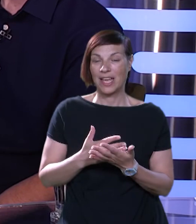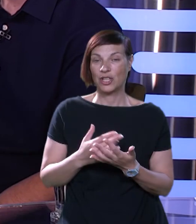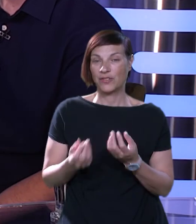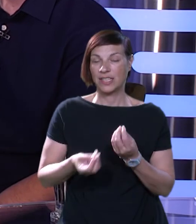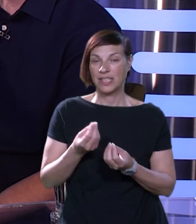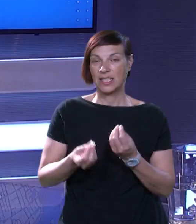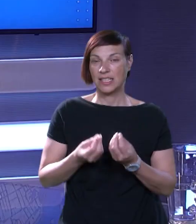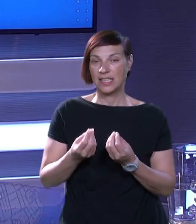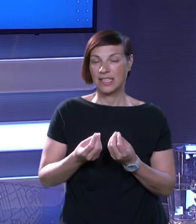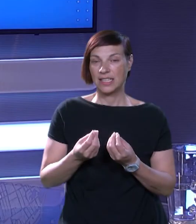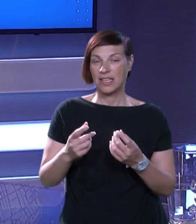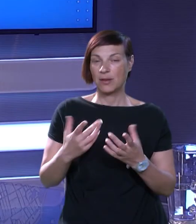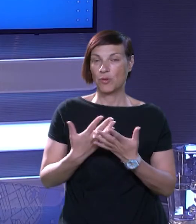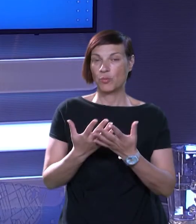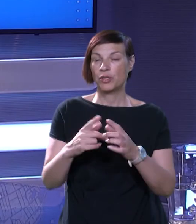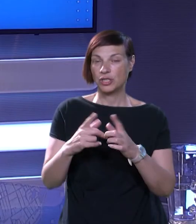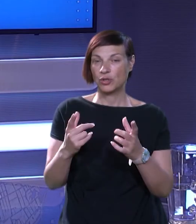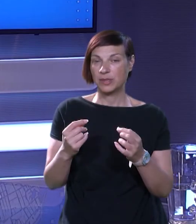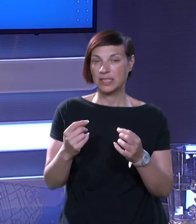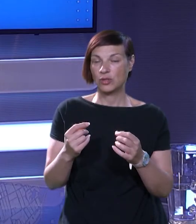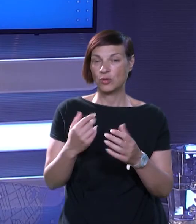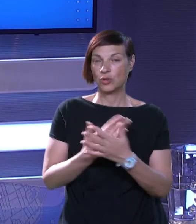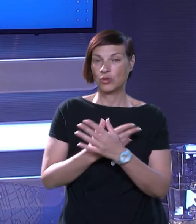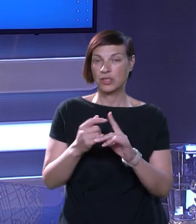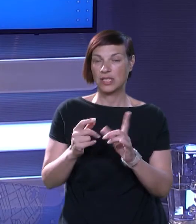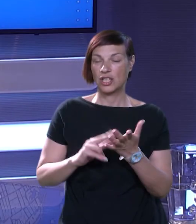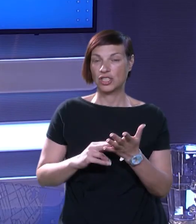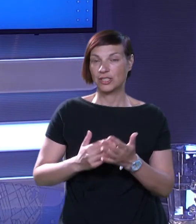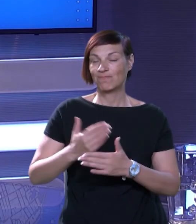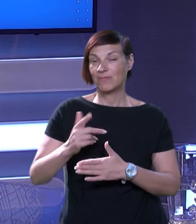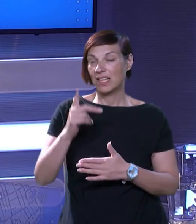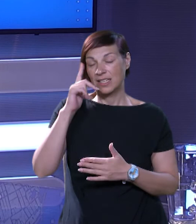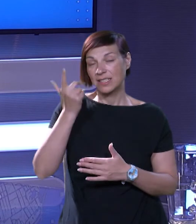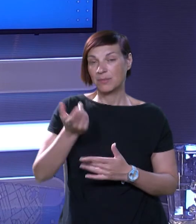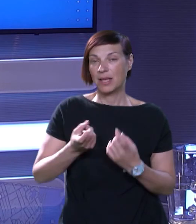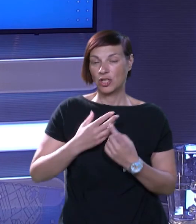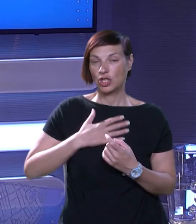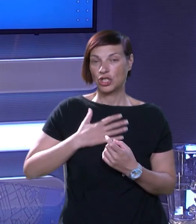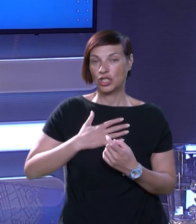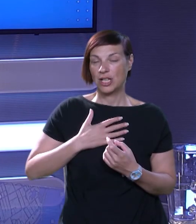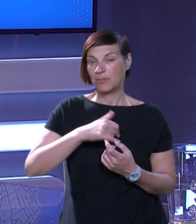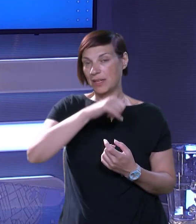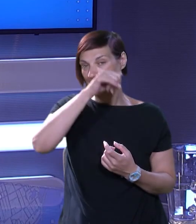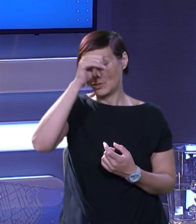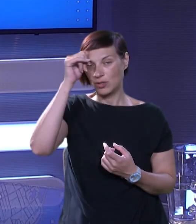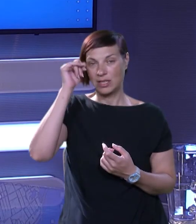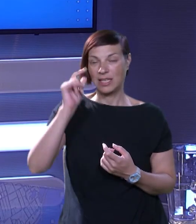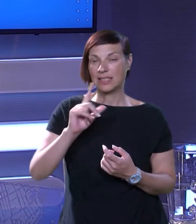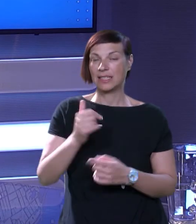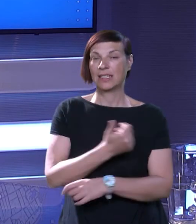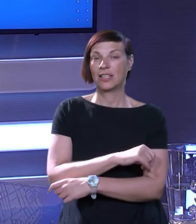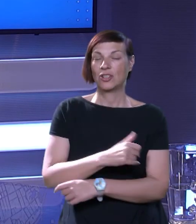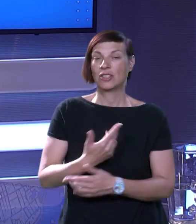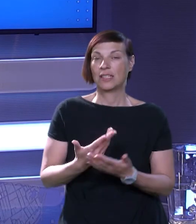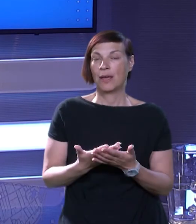Ne, igramo u Brodanskom institutu Zločin. Dalje ne znam, ali ono što želim sad nakon ovog ljeta. Meni je ljeto